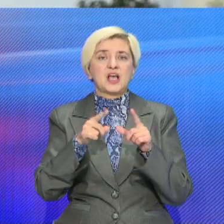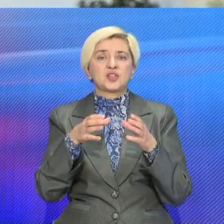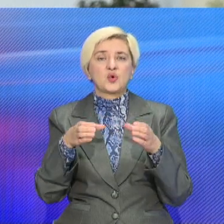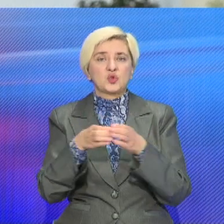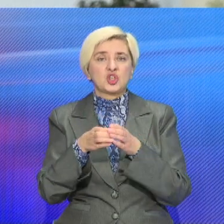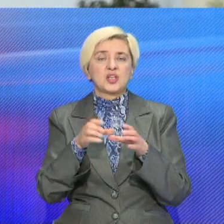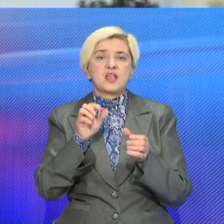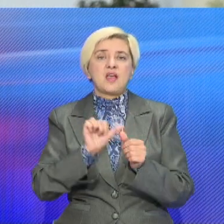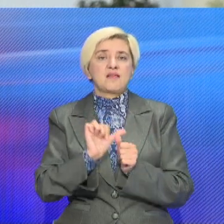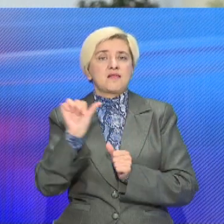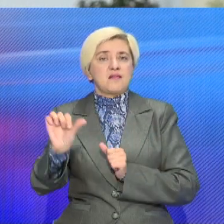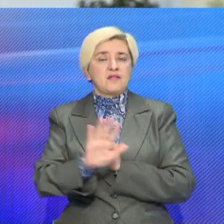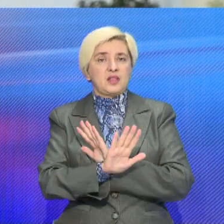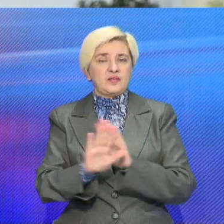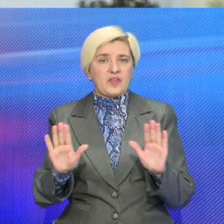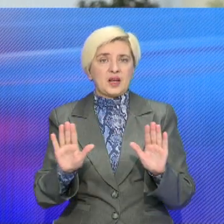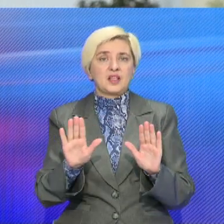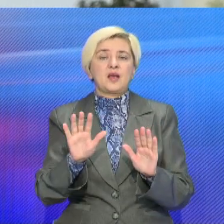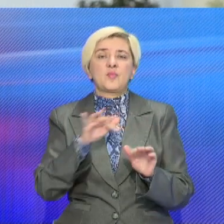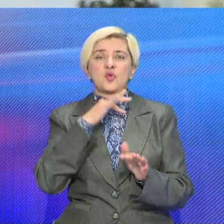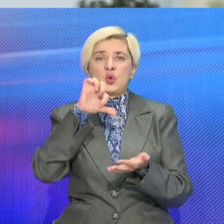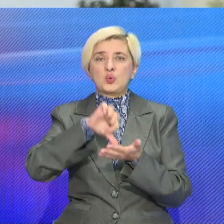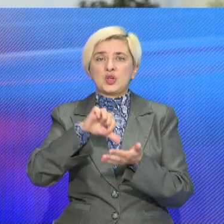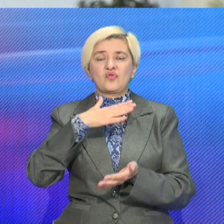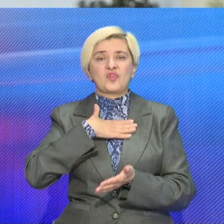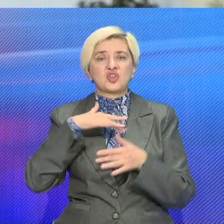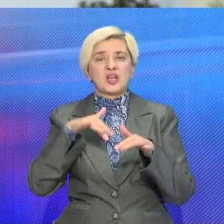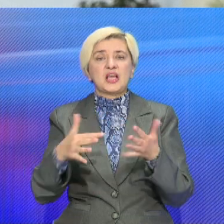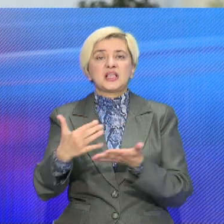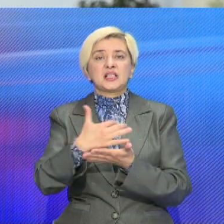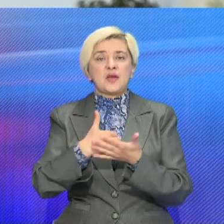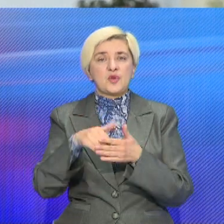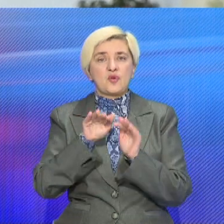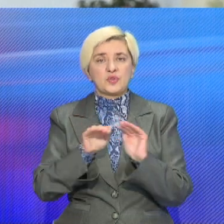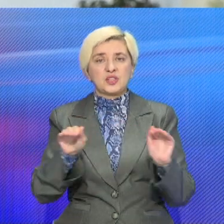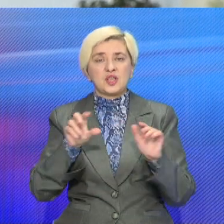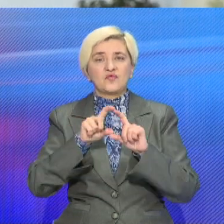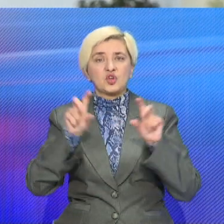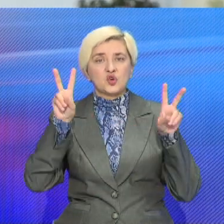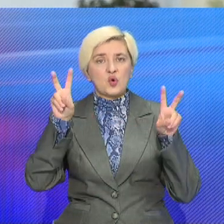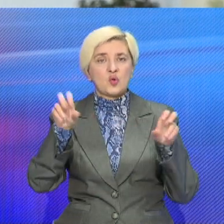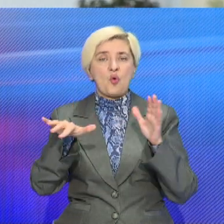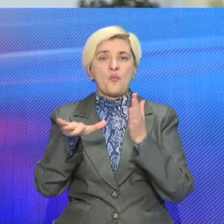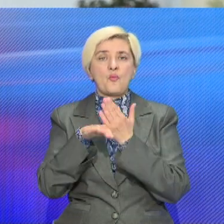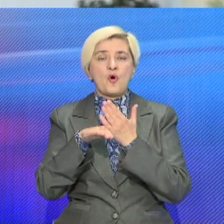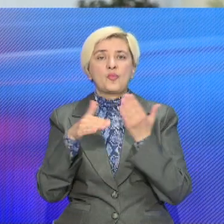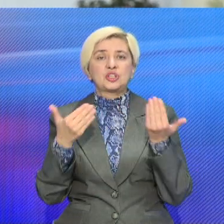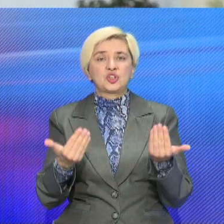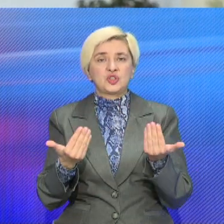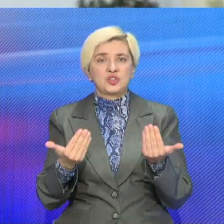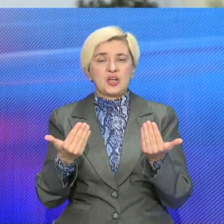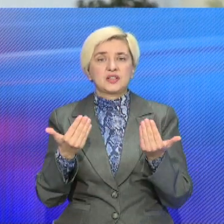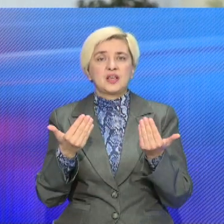не стоят в стороне, многие участвуют в наших акциях, это и соберем детей в школу, и помощь сейчас вот допомога, когда